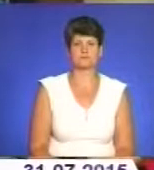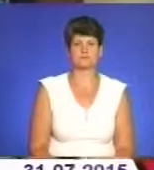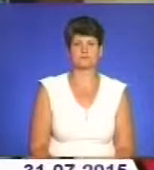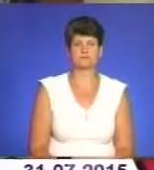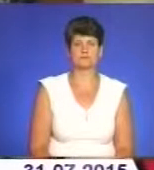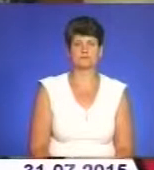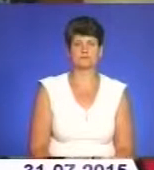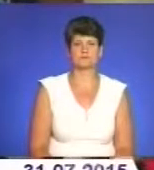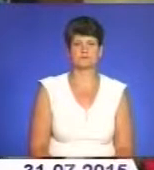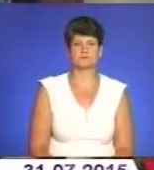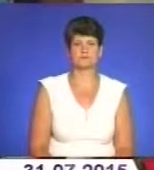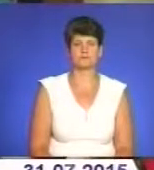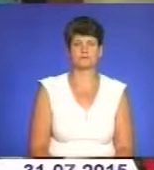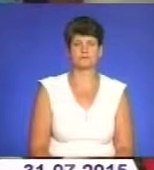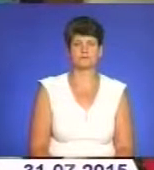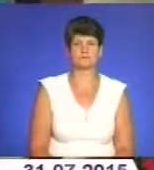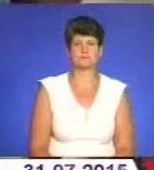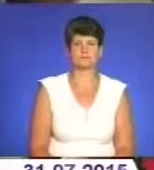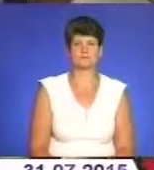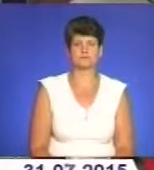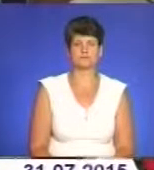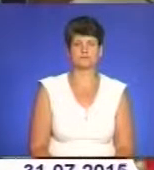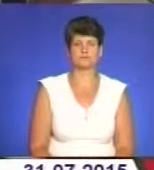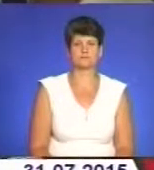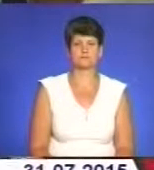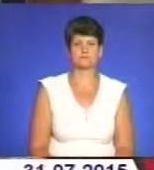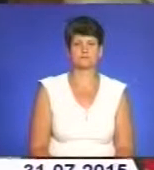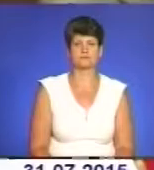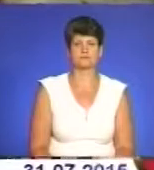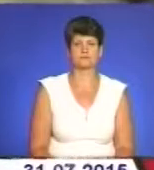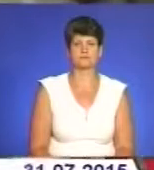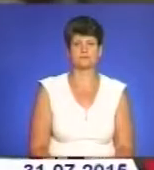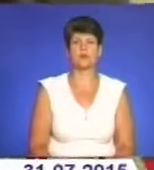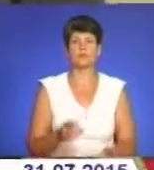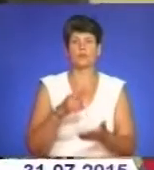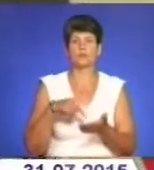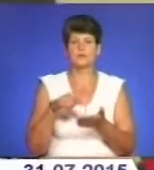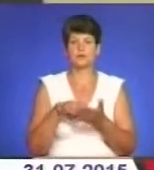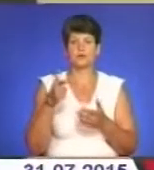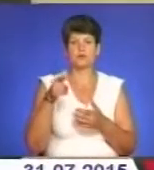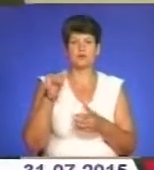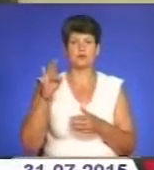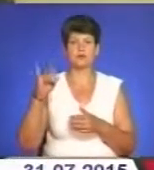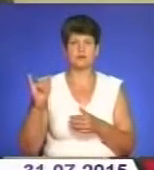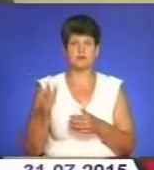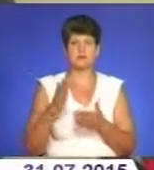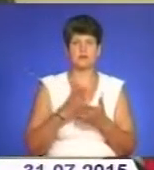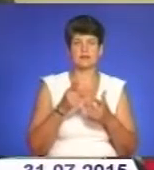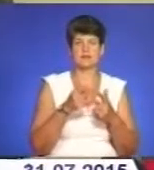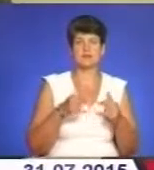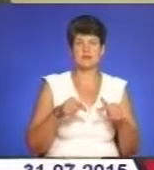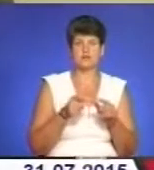Europejskiej. To znaczy tak, w Gniewie, miasto Gniew w Polsce, jest taka organizacja Husarii. Właśnie ona bardzo